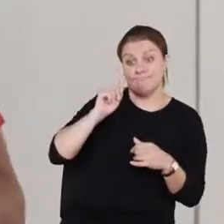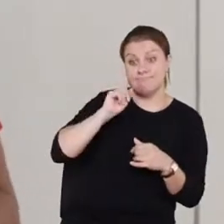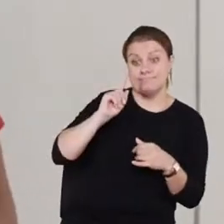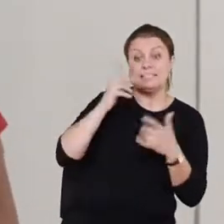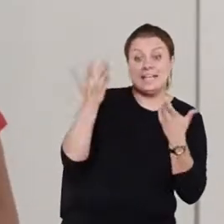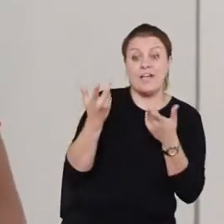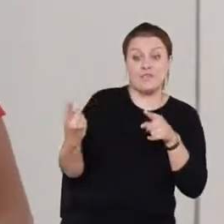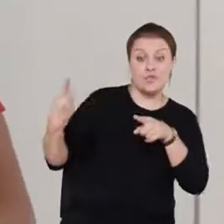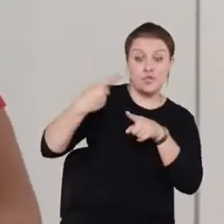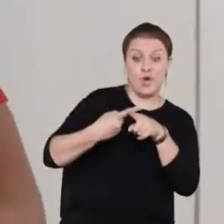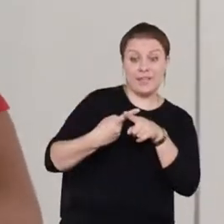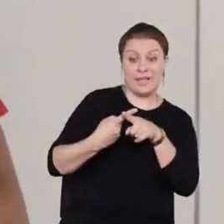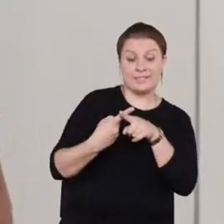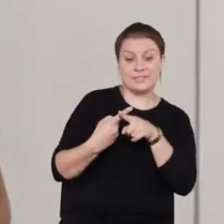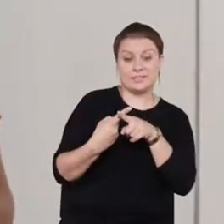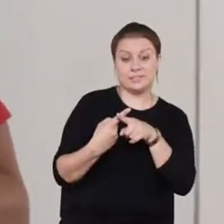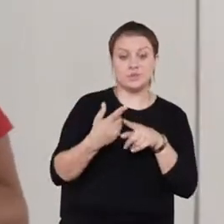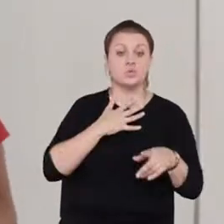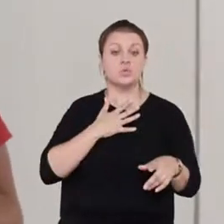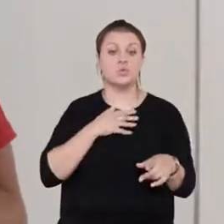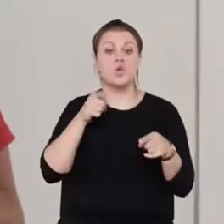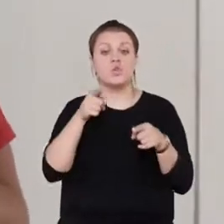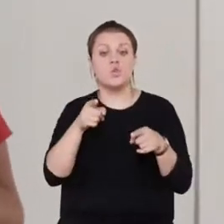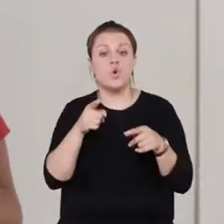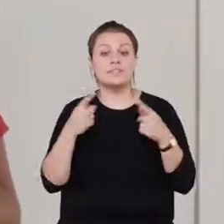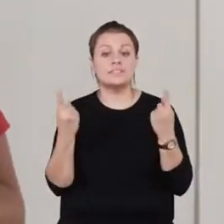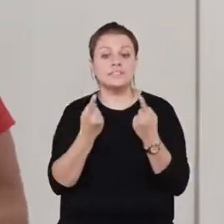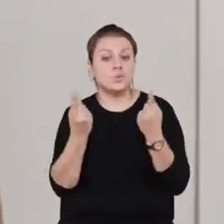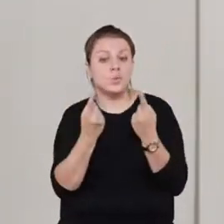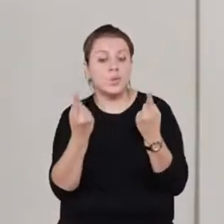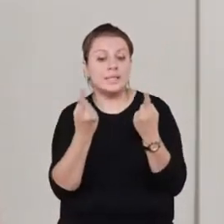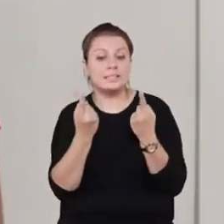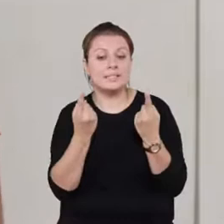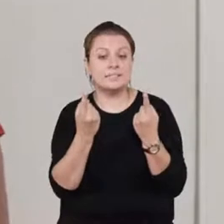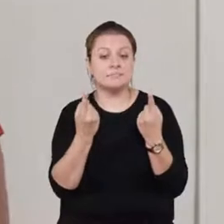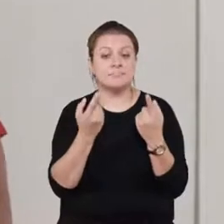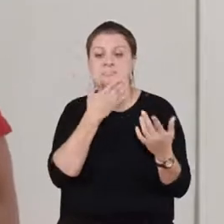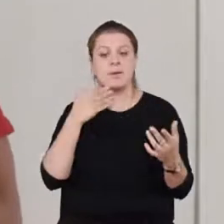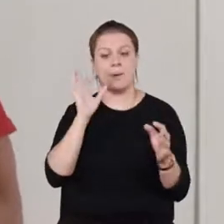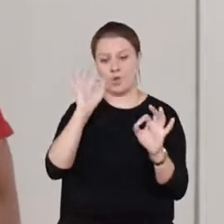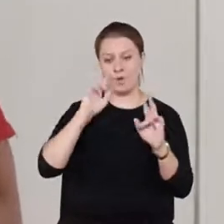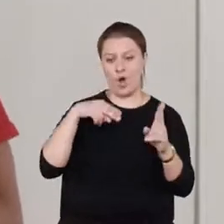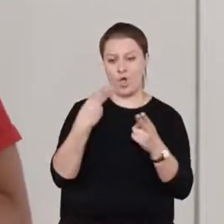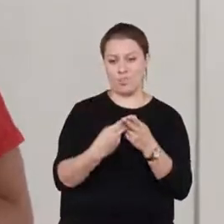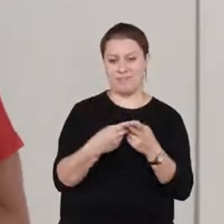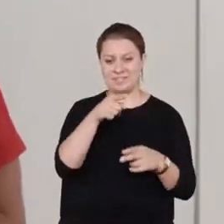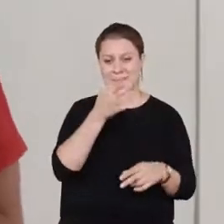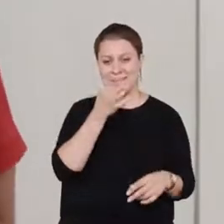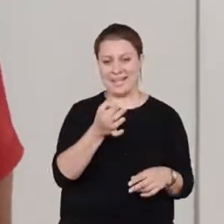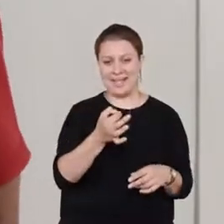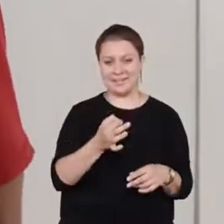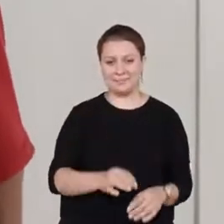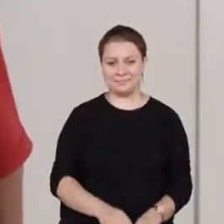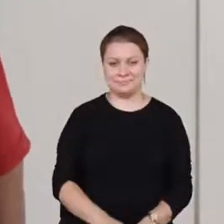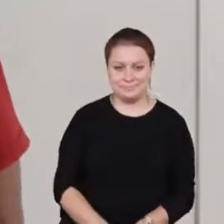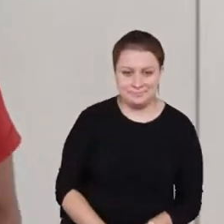sprawie, ale że to nie są, że nie mam odpowiedzi dobrej na to pytanie, które Pani zadała.